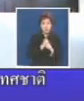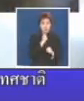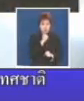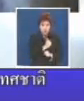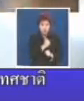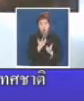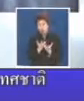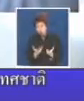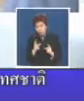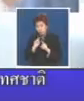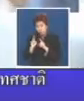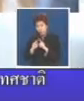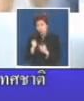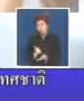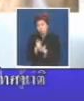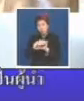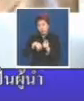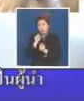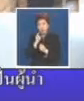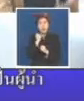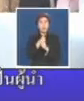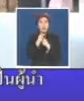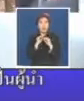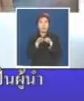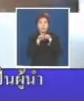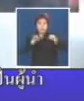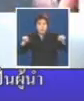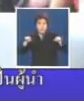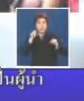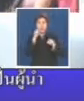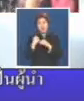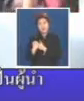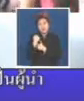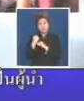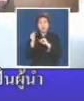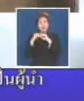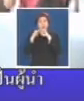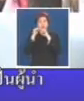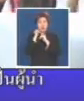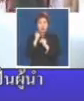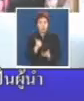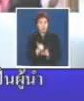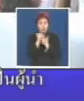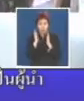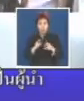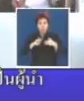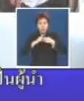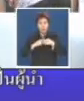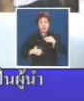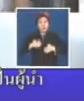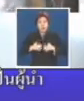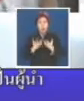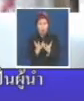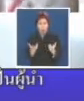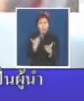ทางด้านอื่นๆนะครับเพื่อให้เศรษฐกิจนั้นมีความเป็นธรรมมีความเข้มแข็งมากยิ่งขึ้นและช่วยพี่น้องประชาชนให้ฟันฝ่าปัญหาของแพ